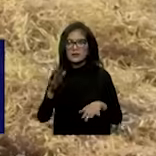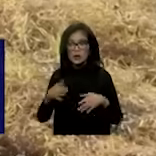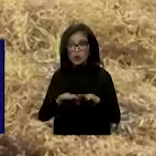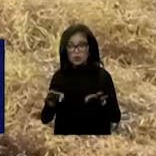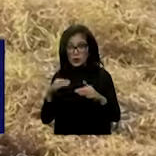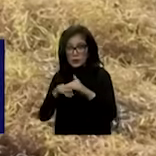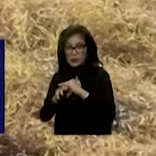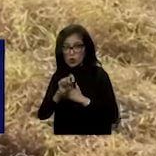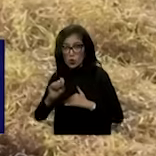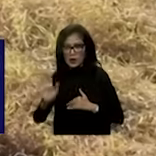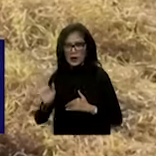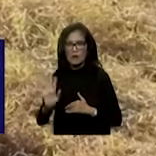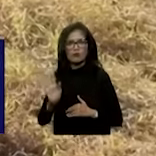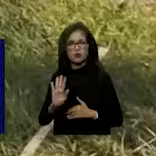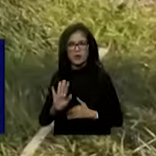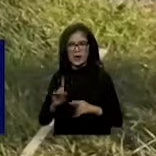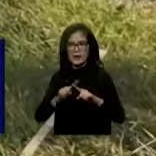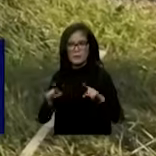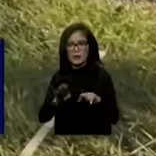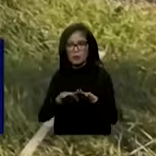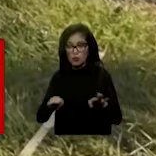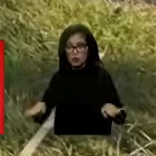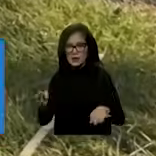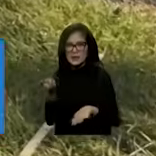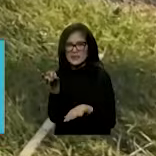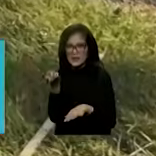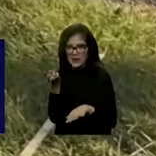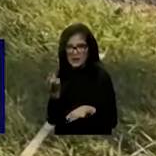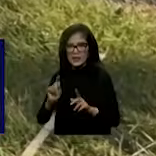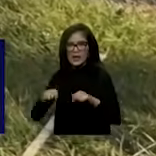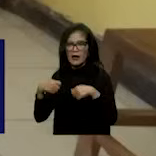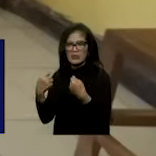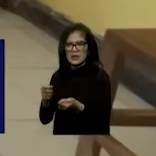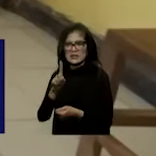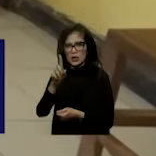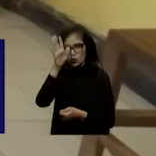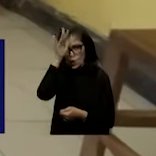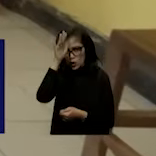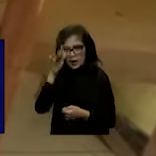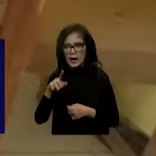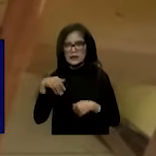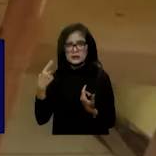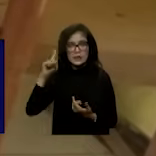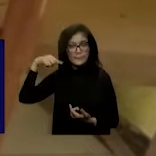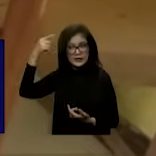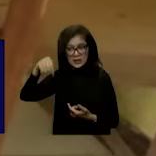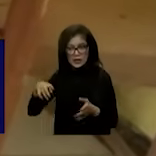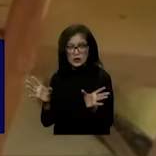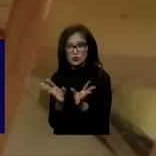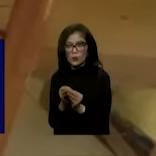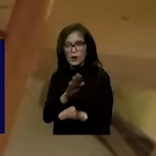sekolah, namun karena sekolah ini hanya mendapatkan 1 siswa baru. Bahkan saat ini total hanya 10 siswa yang belajar di sekolah